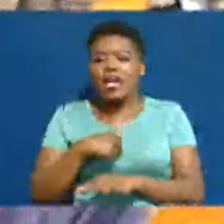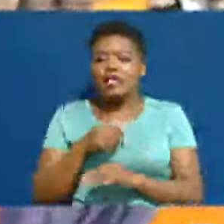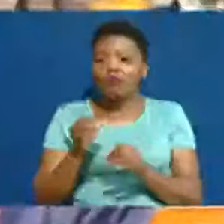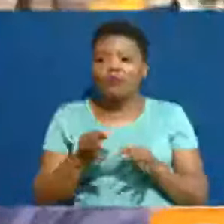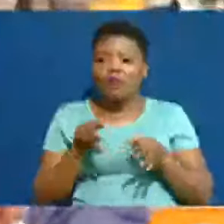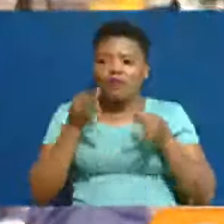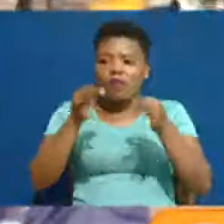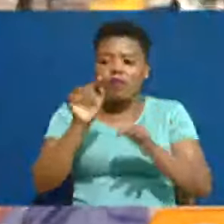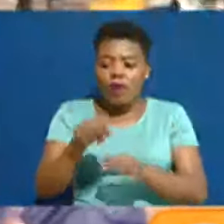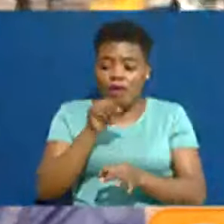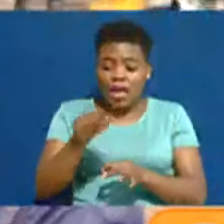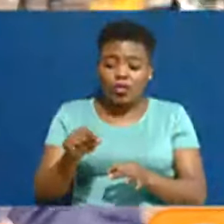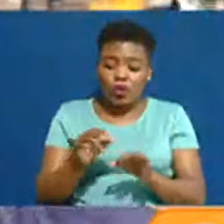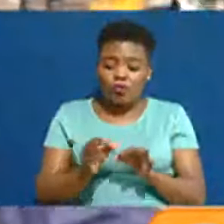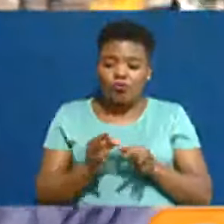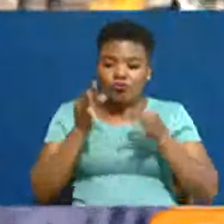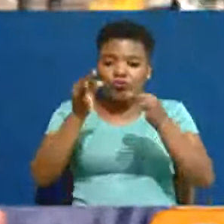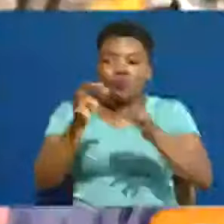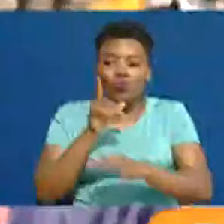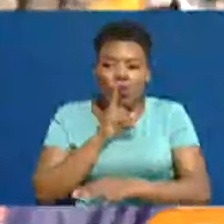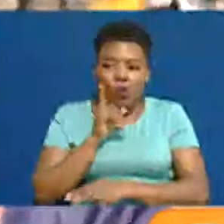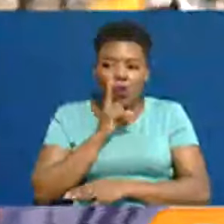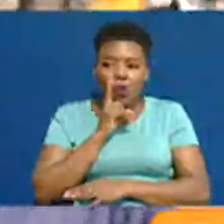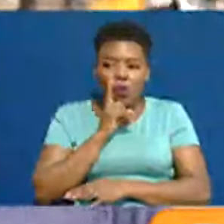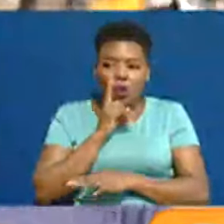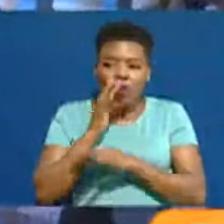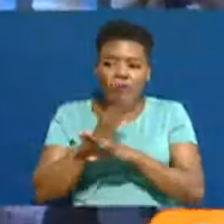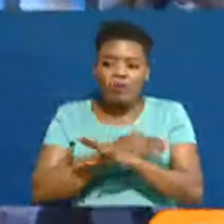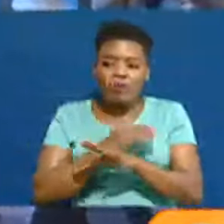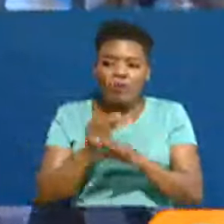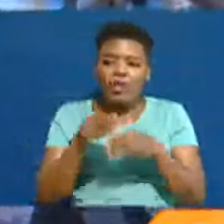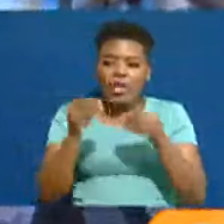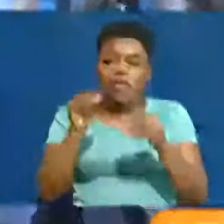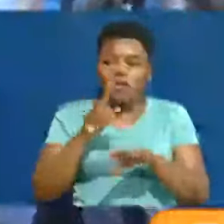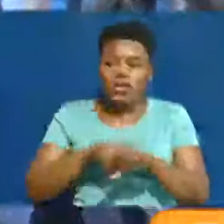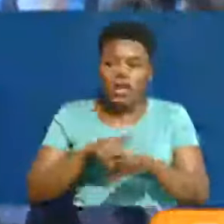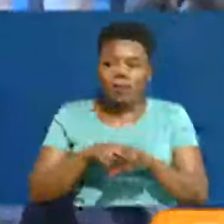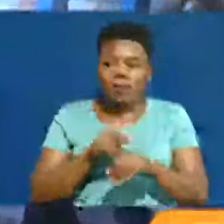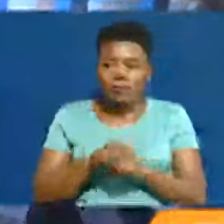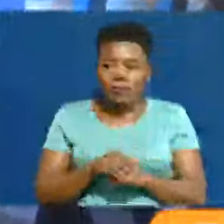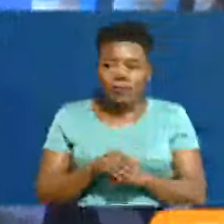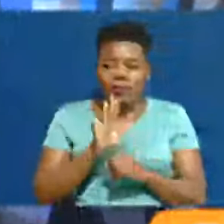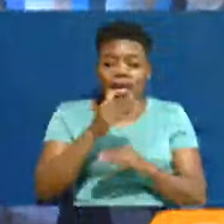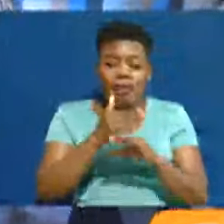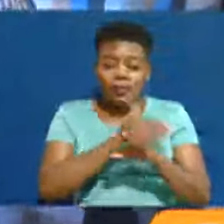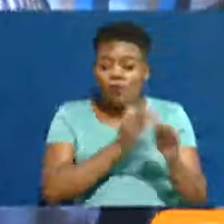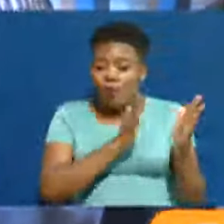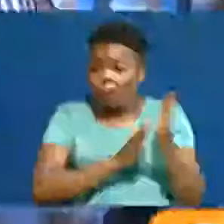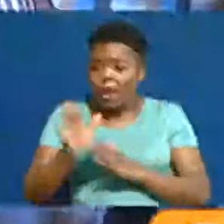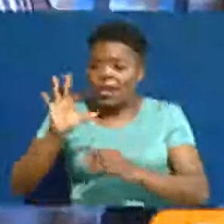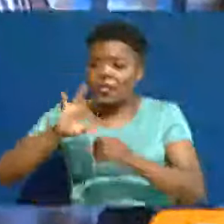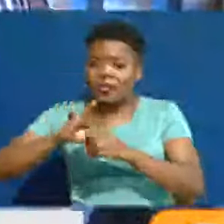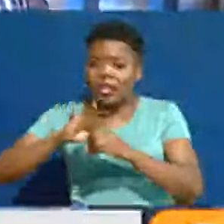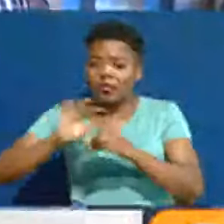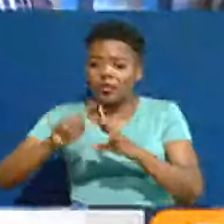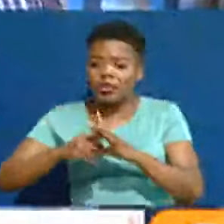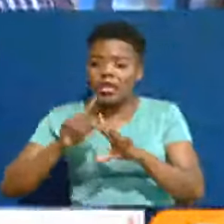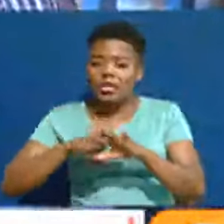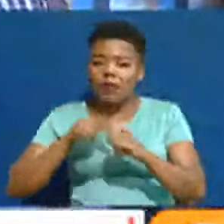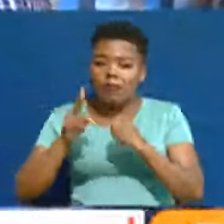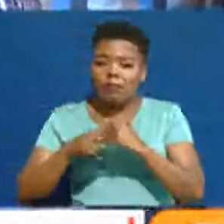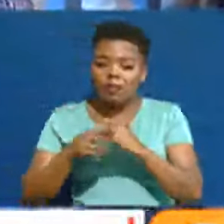walikuwa wametoa mpaka ile shirt ya kutuonyesha masaa. Uchaguzi ulikuwa uanze saa moja. Na mpaka saa